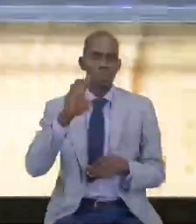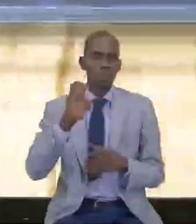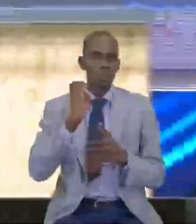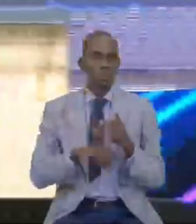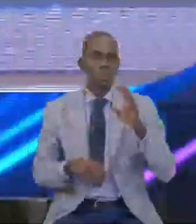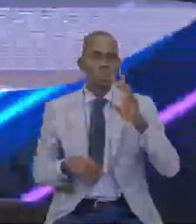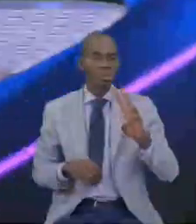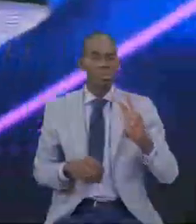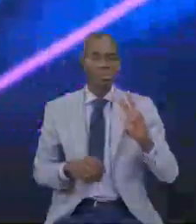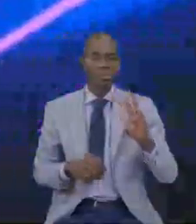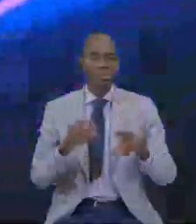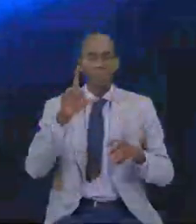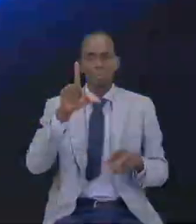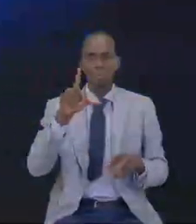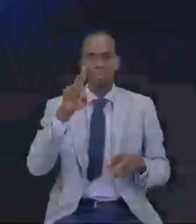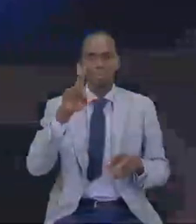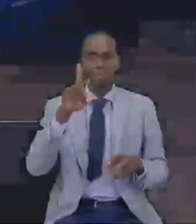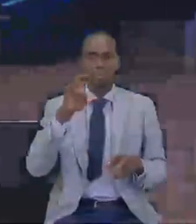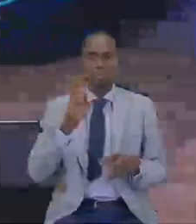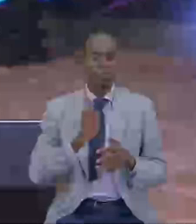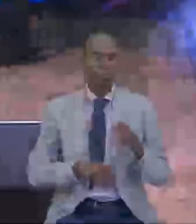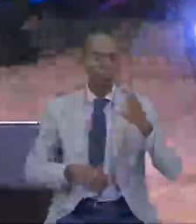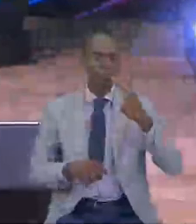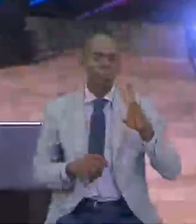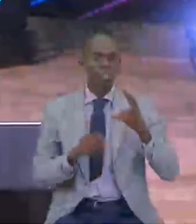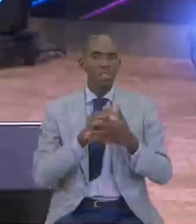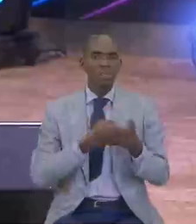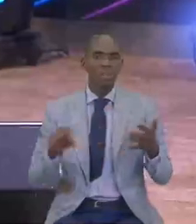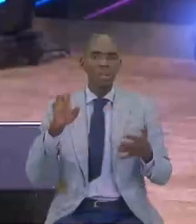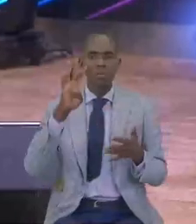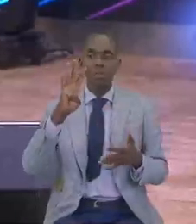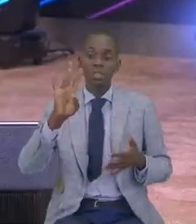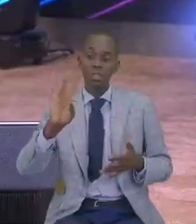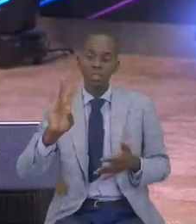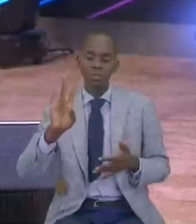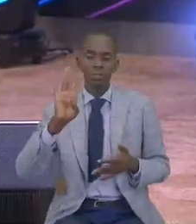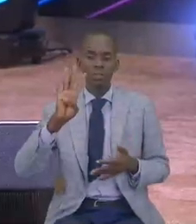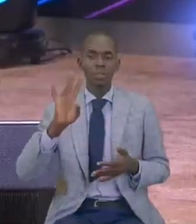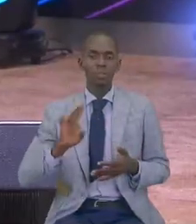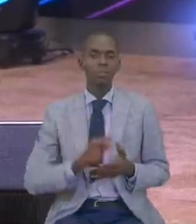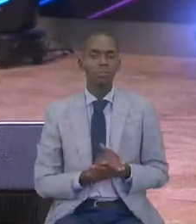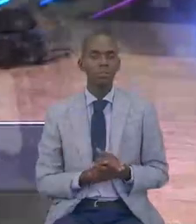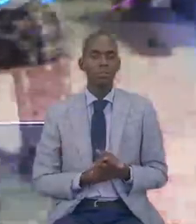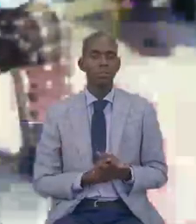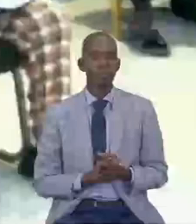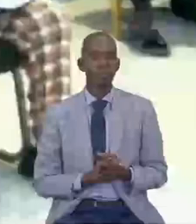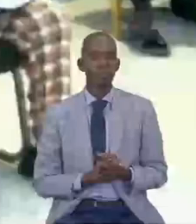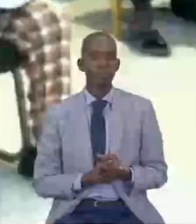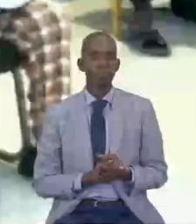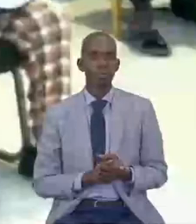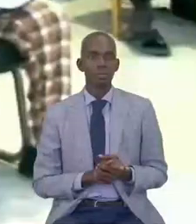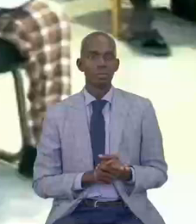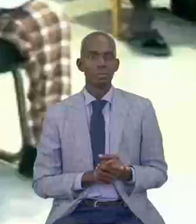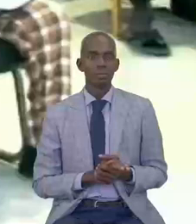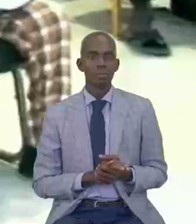Luc 6, 46. En Luc 6, 47 plutôt. Luc chapitre 6. Verset